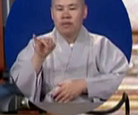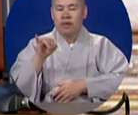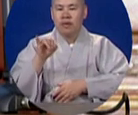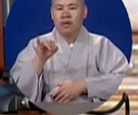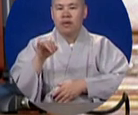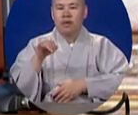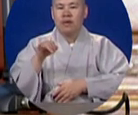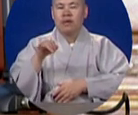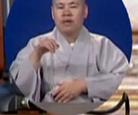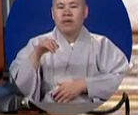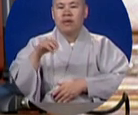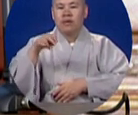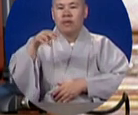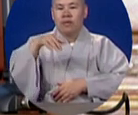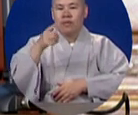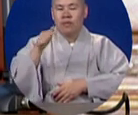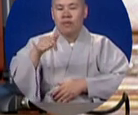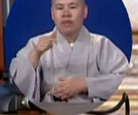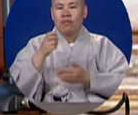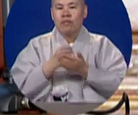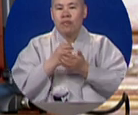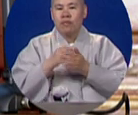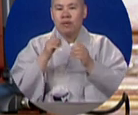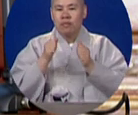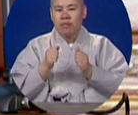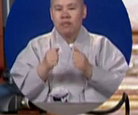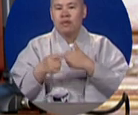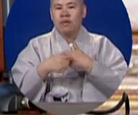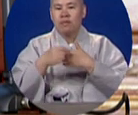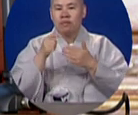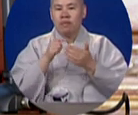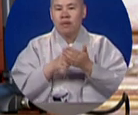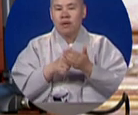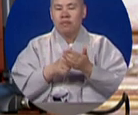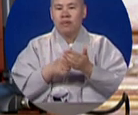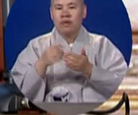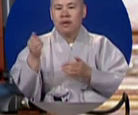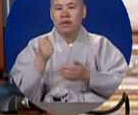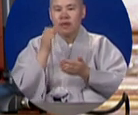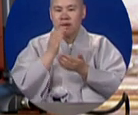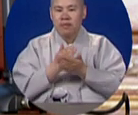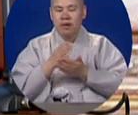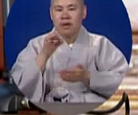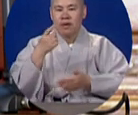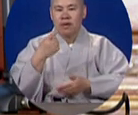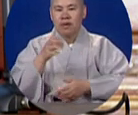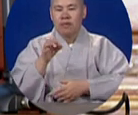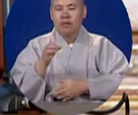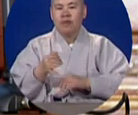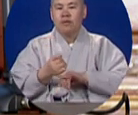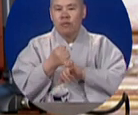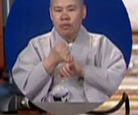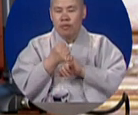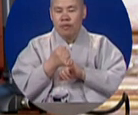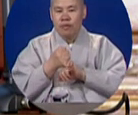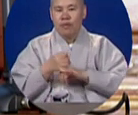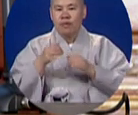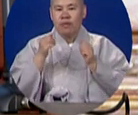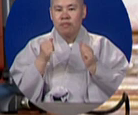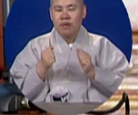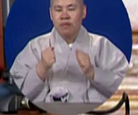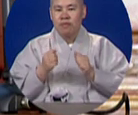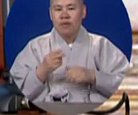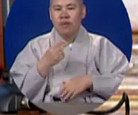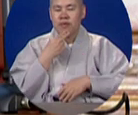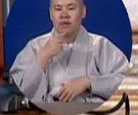머물러서 마음을 내지 말지니라 응 소주 이생기 심 이니라 응당이 머무는 바